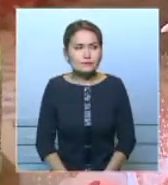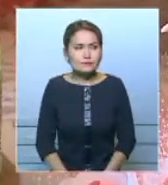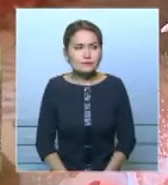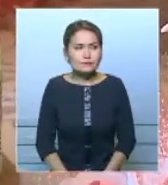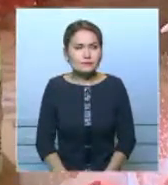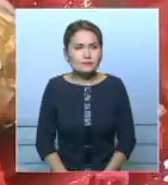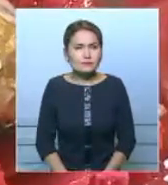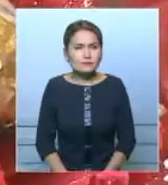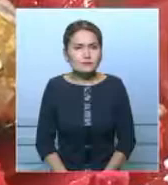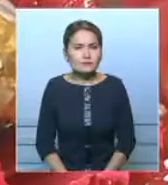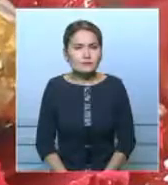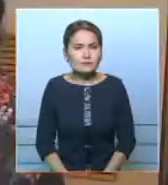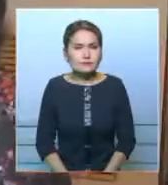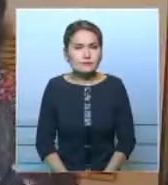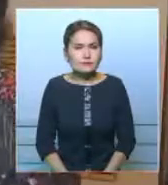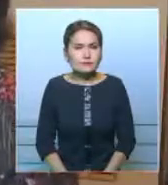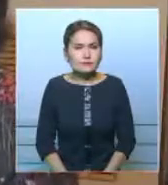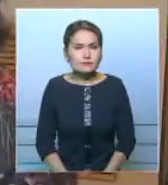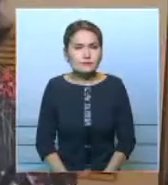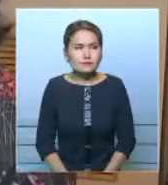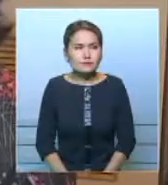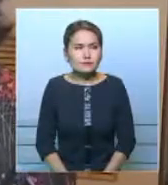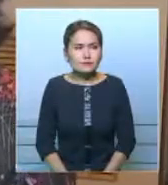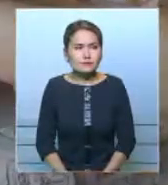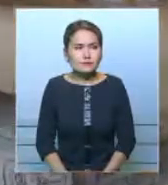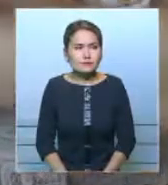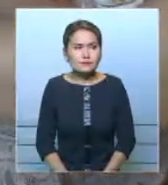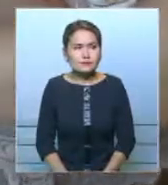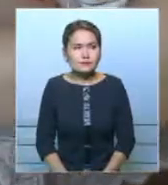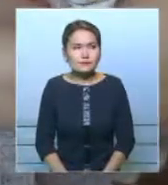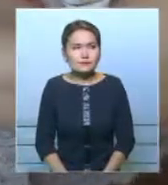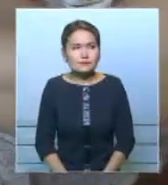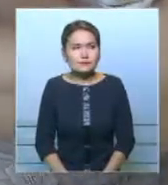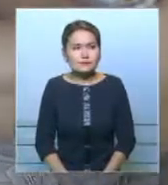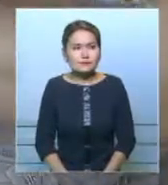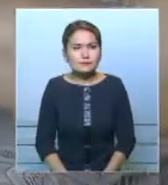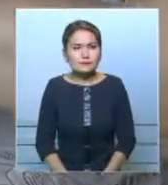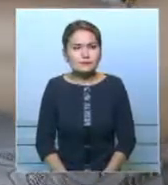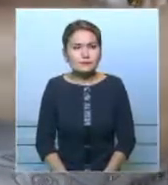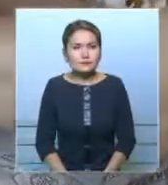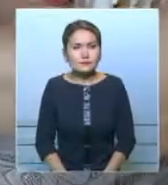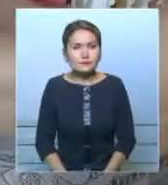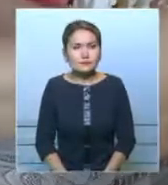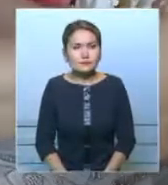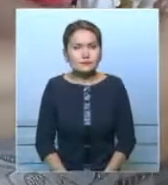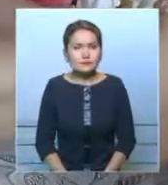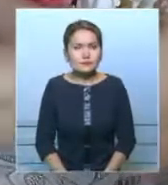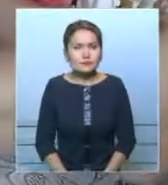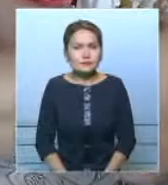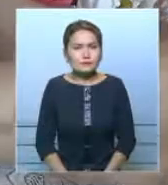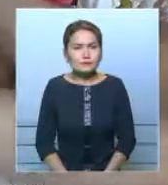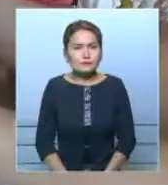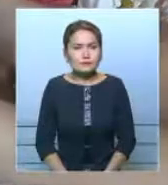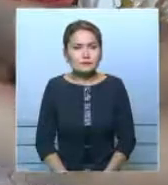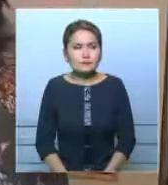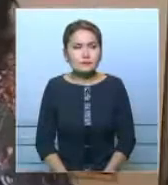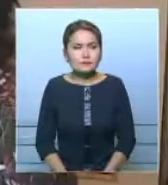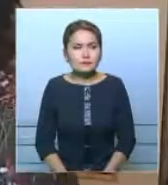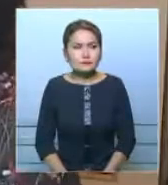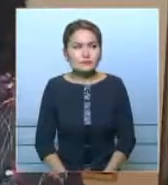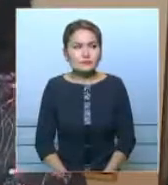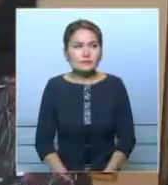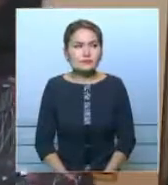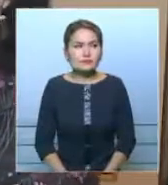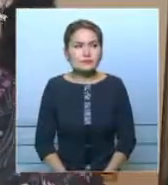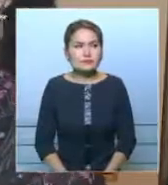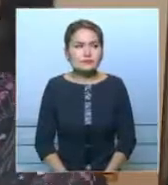работы, в них тоже конфеты. Любую конфету можно вытащить без каких-либо затруднений и съесть. При этом вот сама